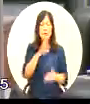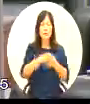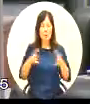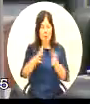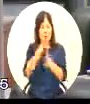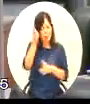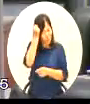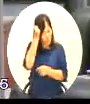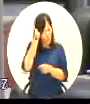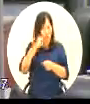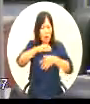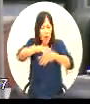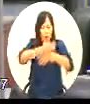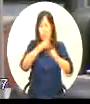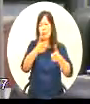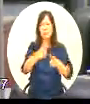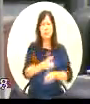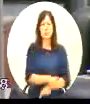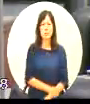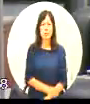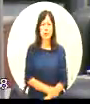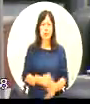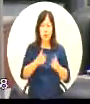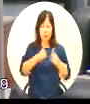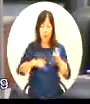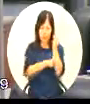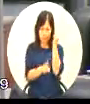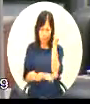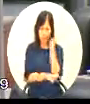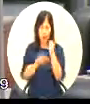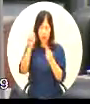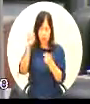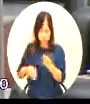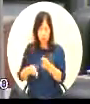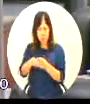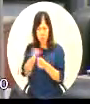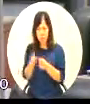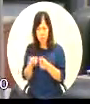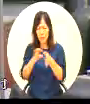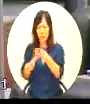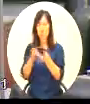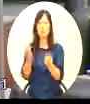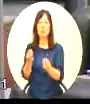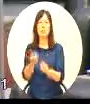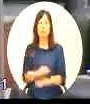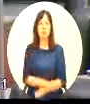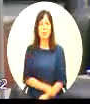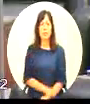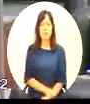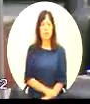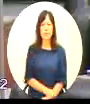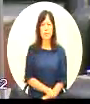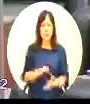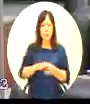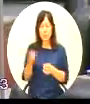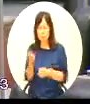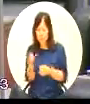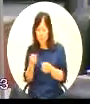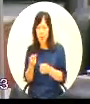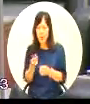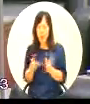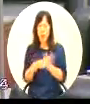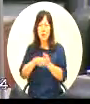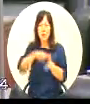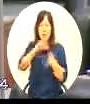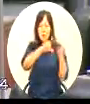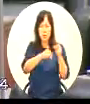人不是家属，碍于民法上并没有承认他们的这个伴侣的关系，碍于他们也没有去按